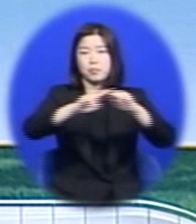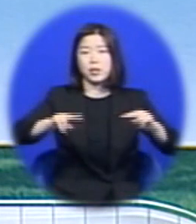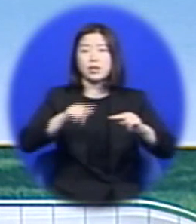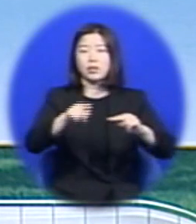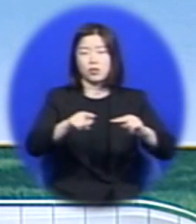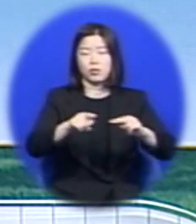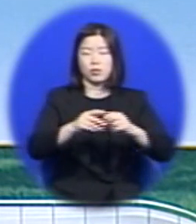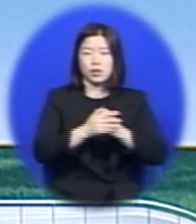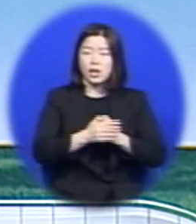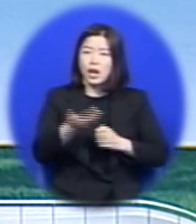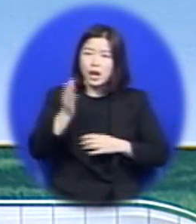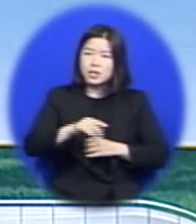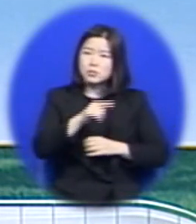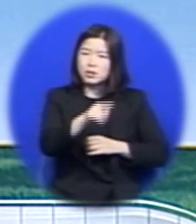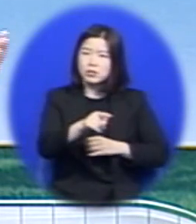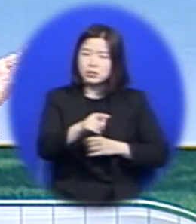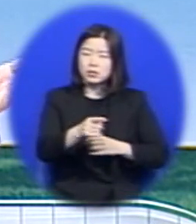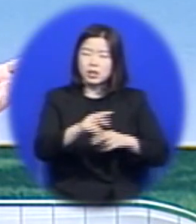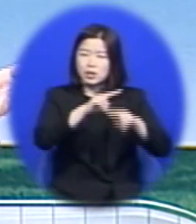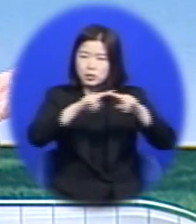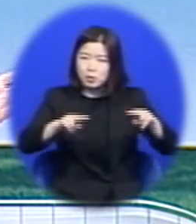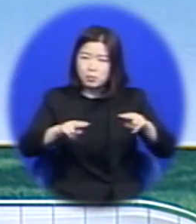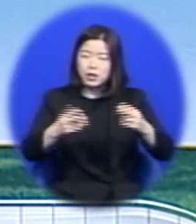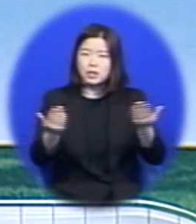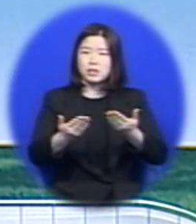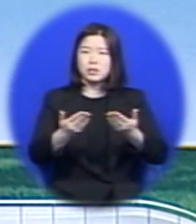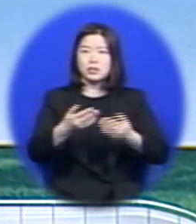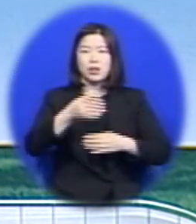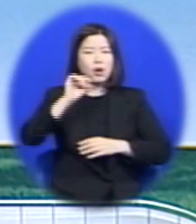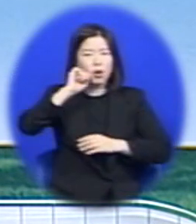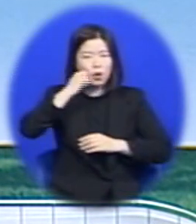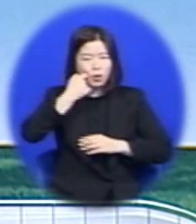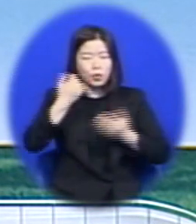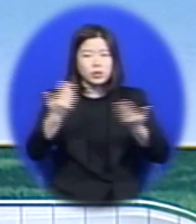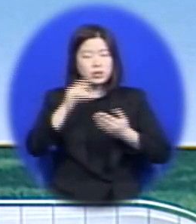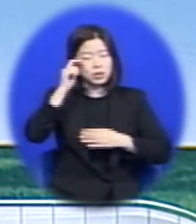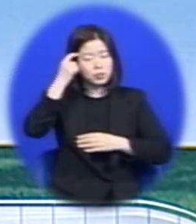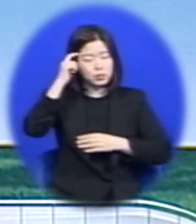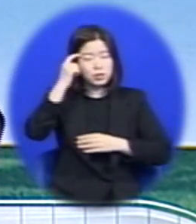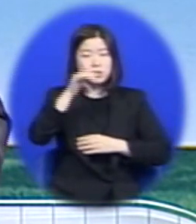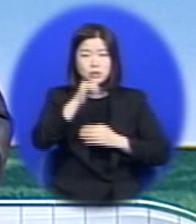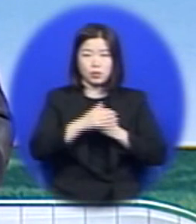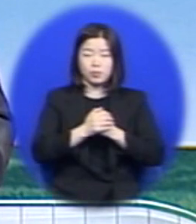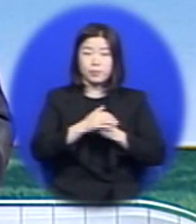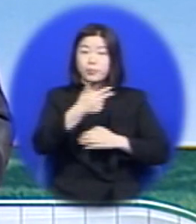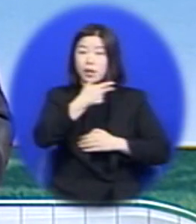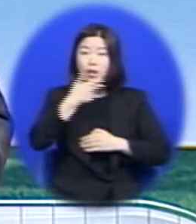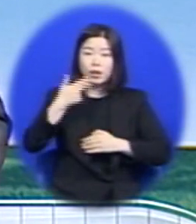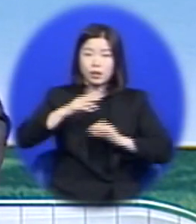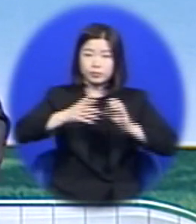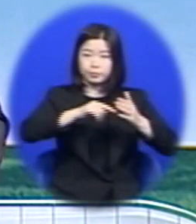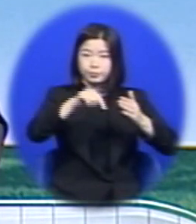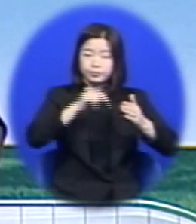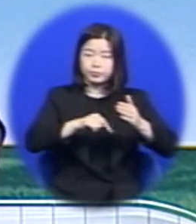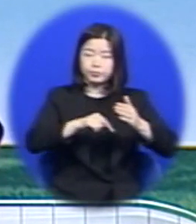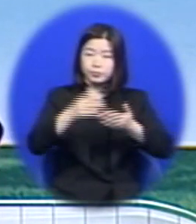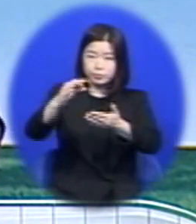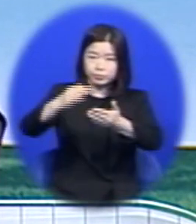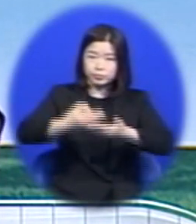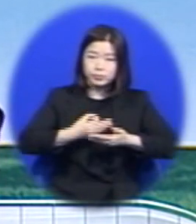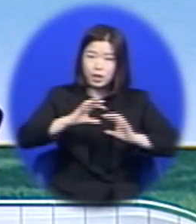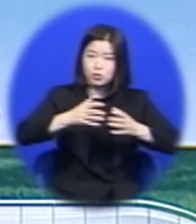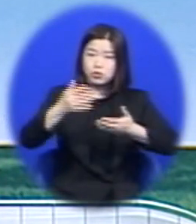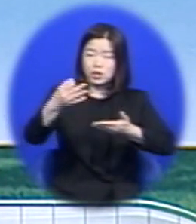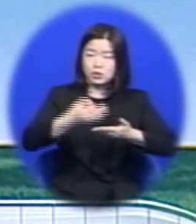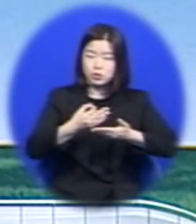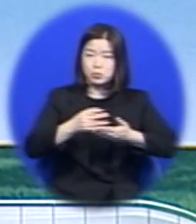제도를 철폐하는 것은 거의 불가능한 일과 같이 여겨졌습니다. 영국의 수입, 국가 수입의